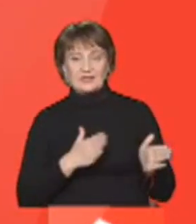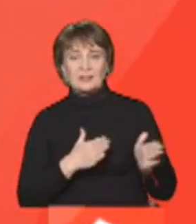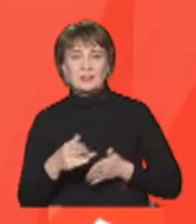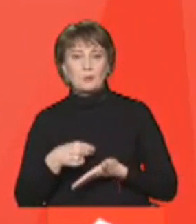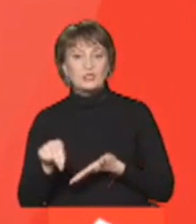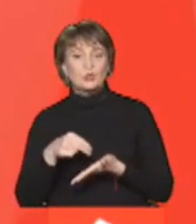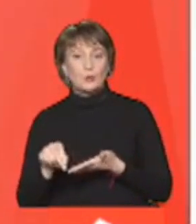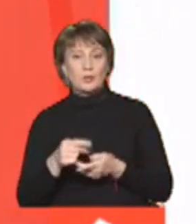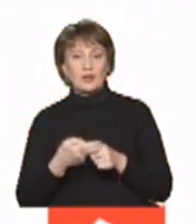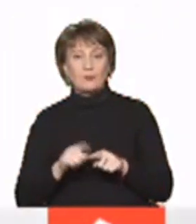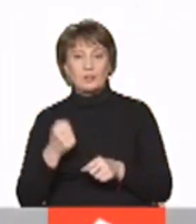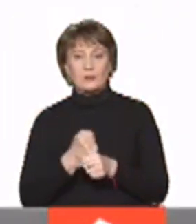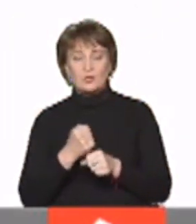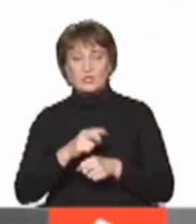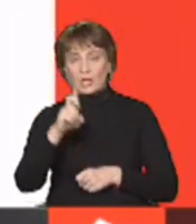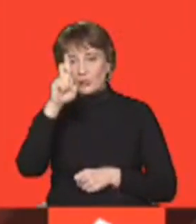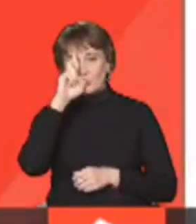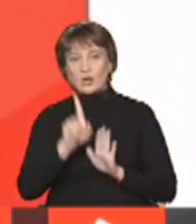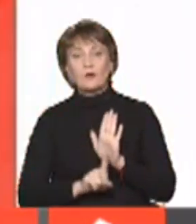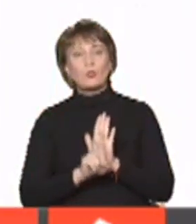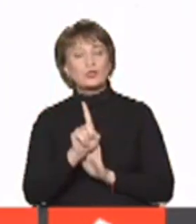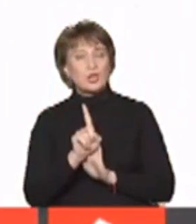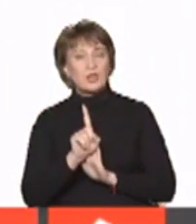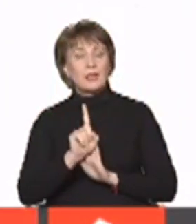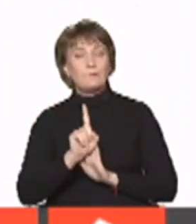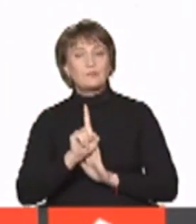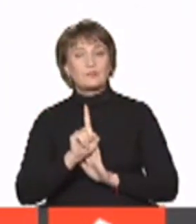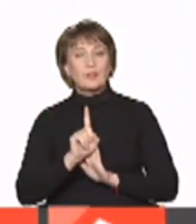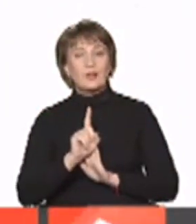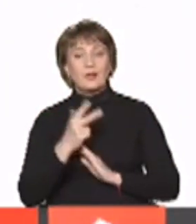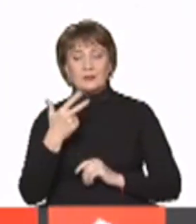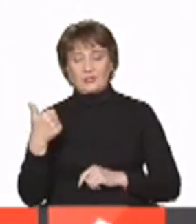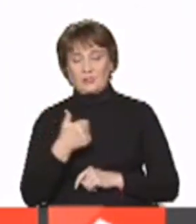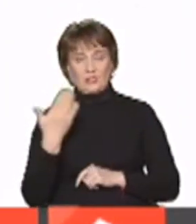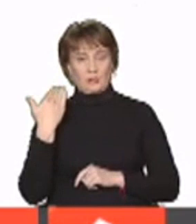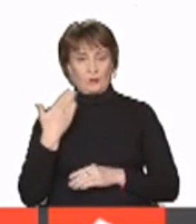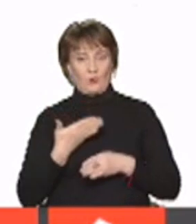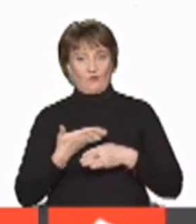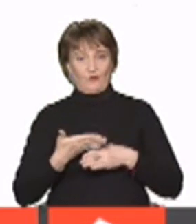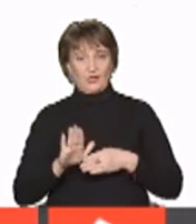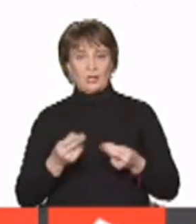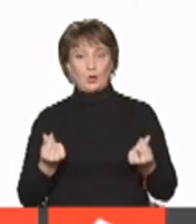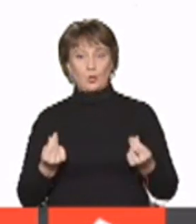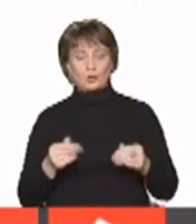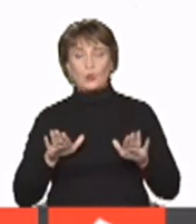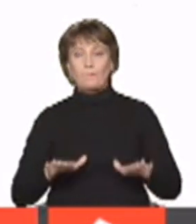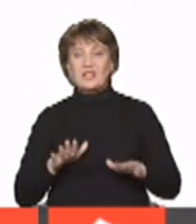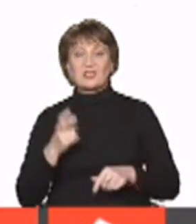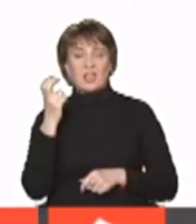цих робіт. Держава лише почала на 3 тижні тому виділила кошти нам. Місто